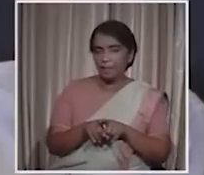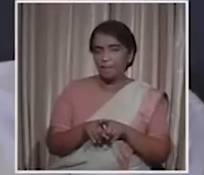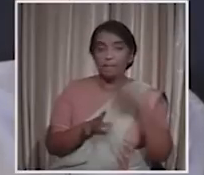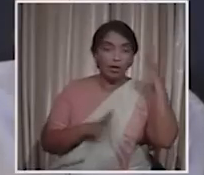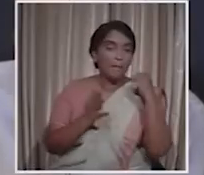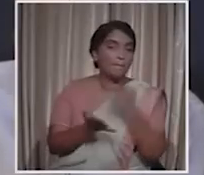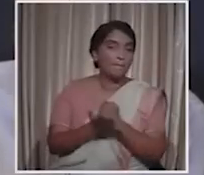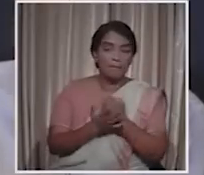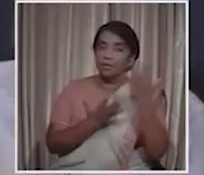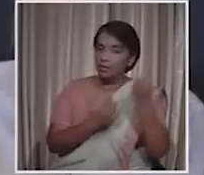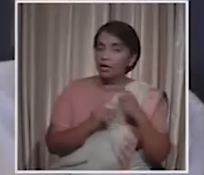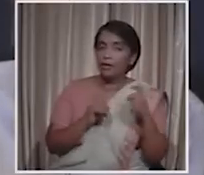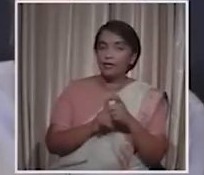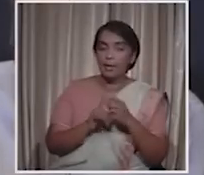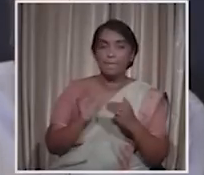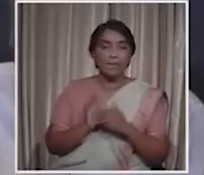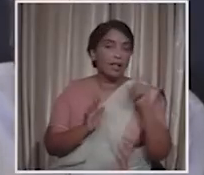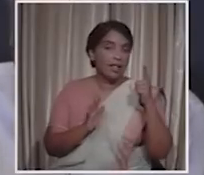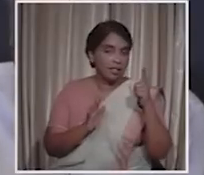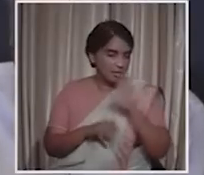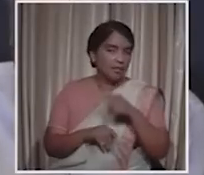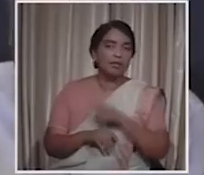ලෝක බැංකුවෙන් ලබා ගන්නා ඩොලර් මිලියන 70ක් සහ